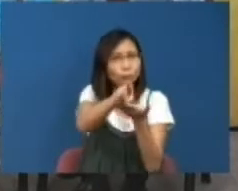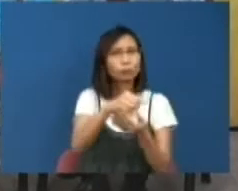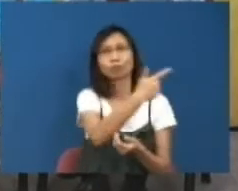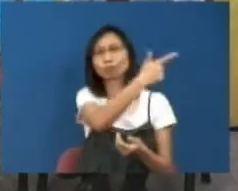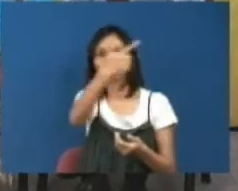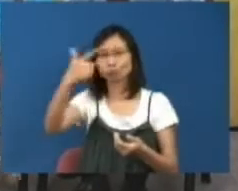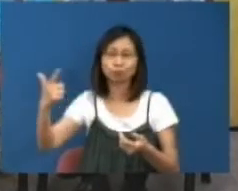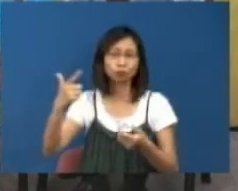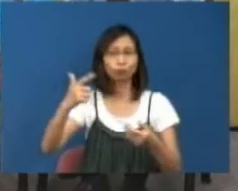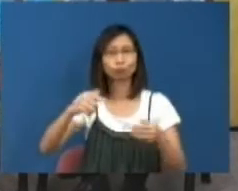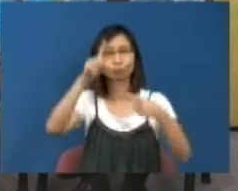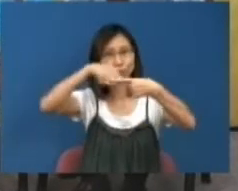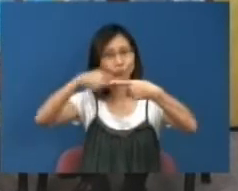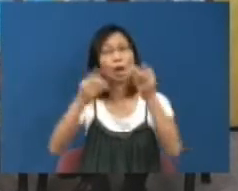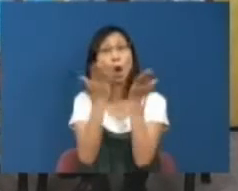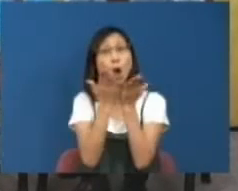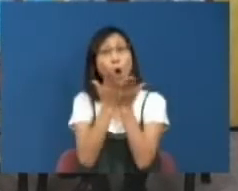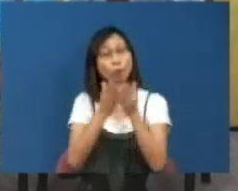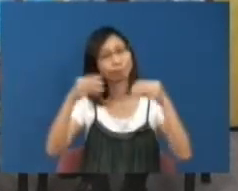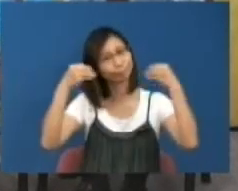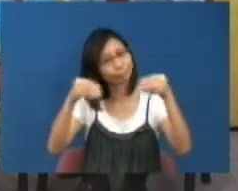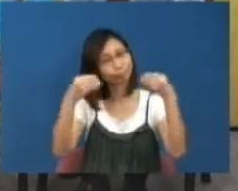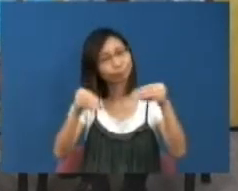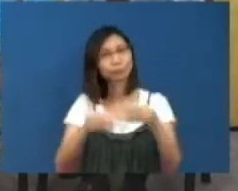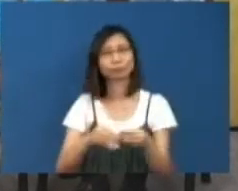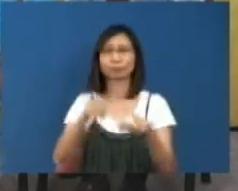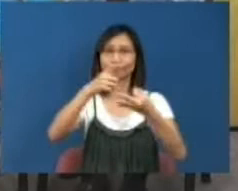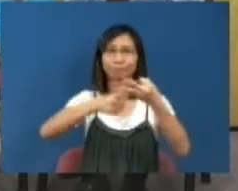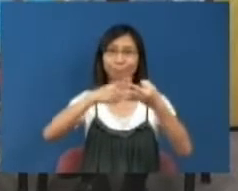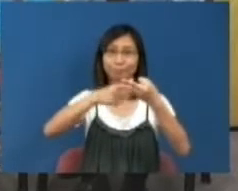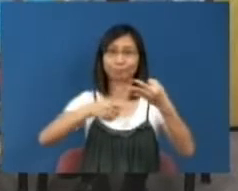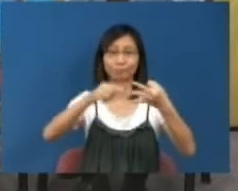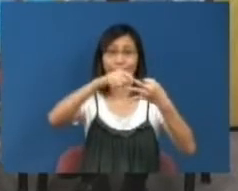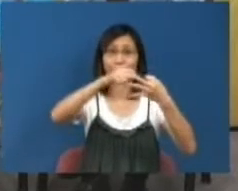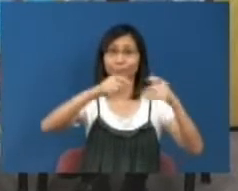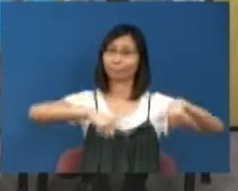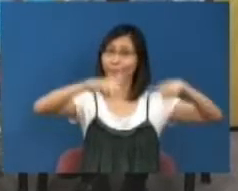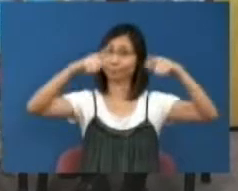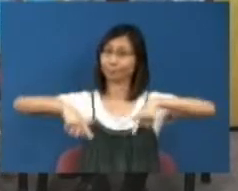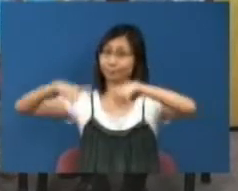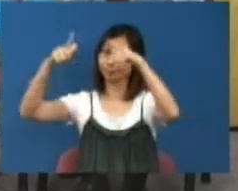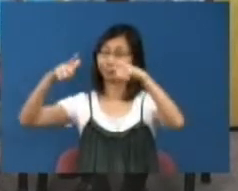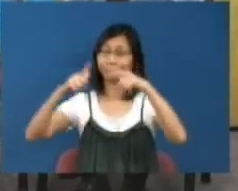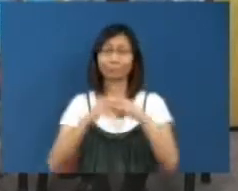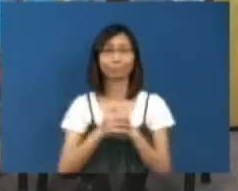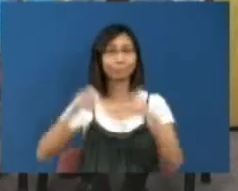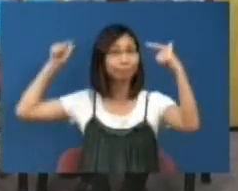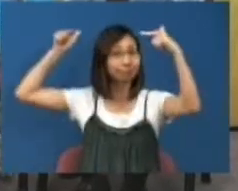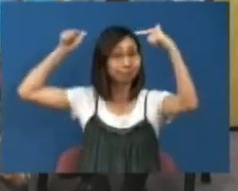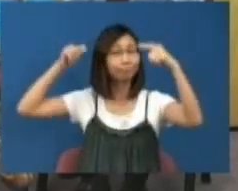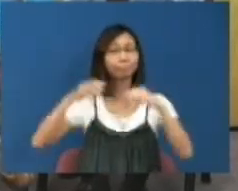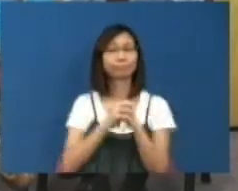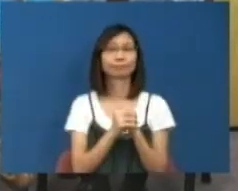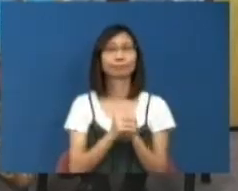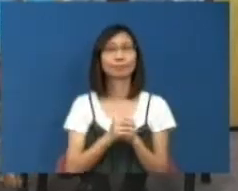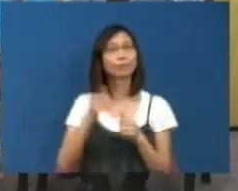嘅客席講教授啦，兼且啊 Dr. Louis Lam。多謝 Louis 啊， 林志雄博士啊，咁啊林博士咧